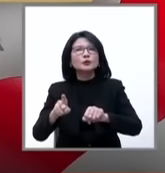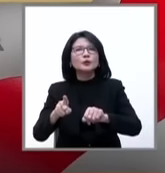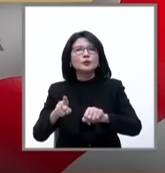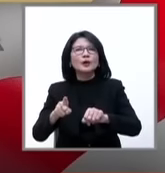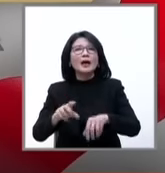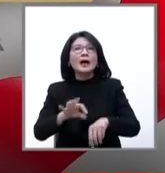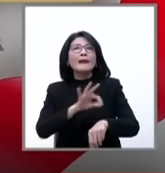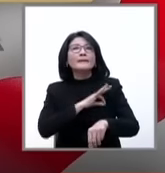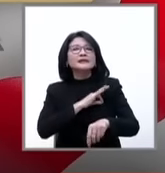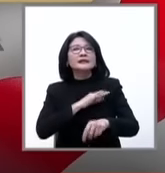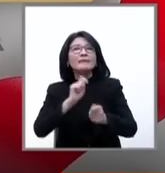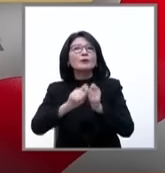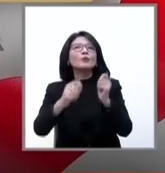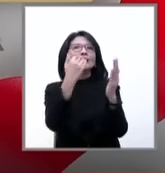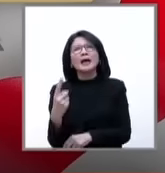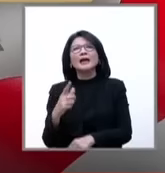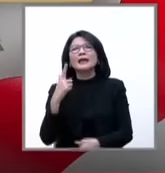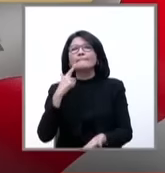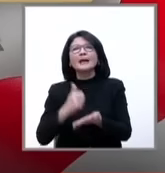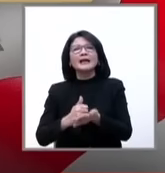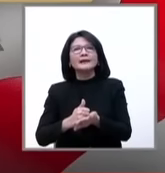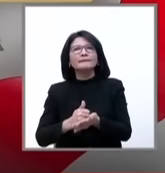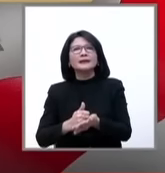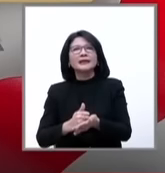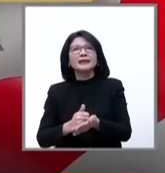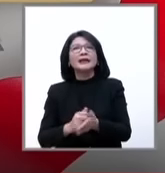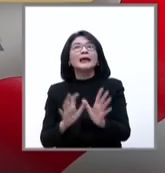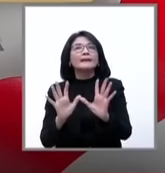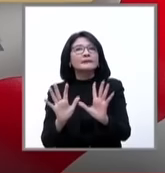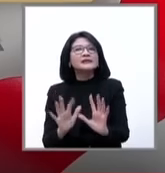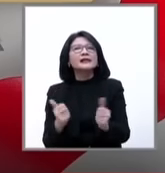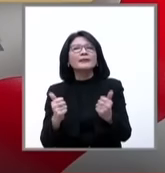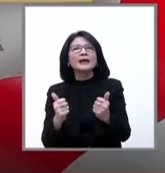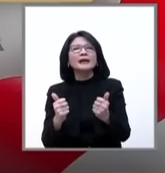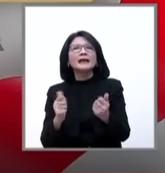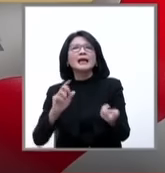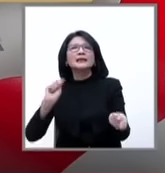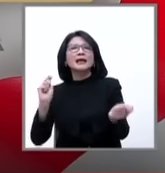tunjukkan itu sebagai seorang wakil presiden.